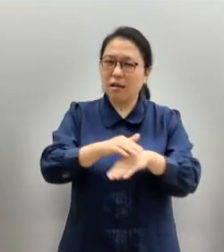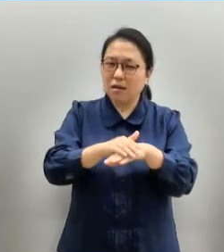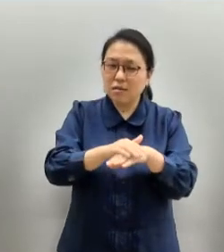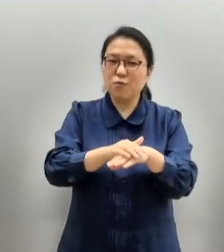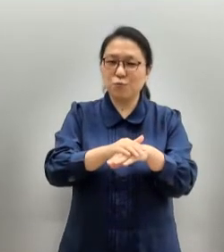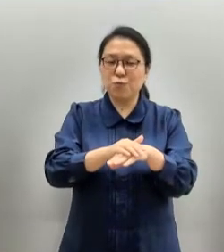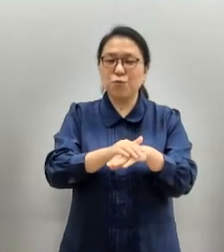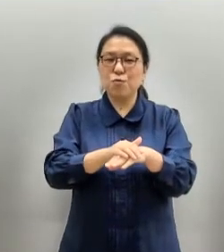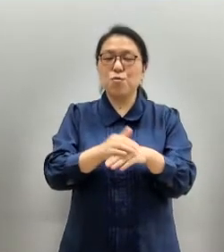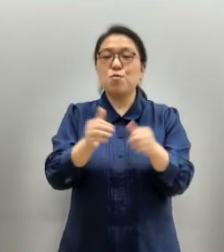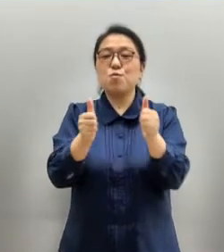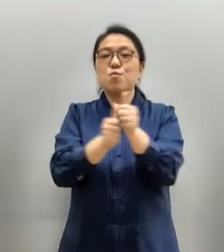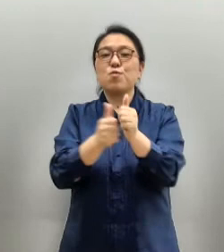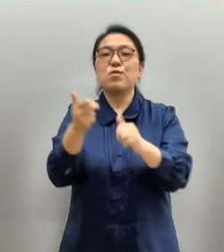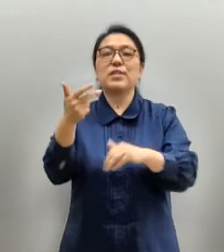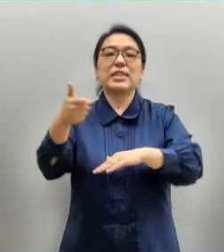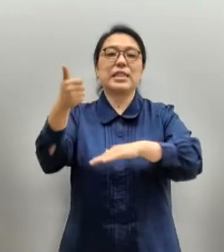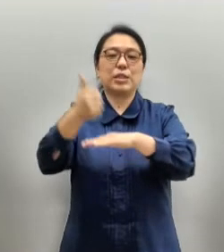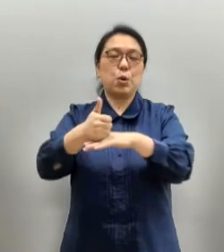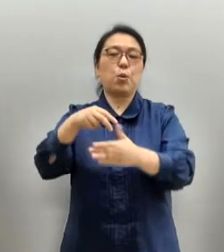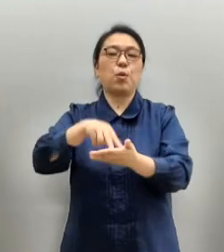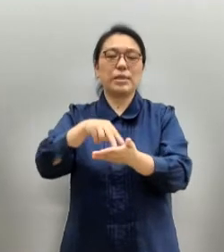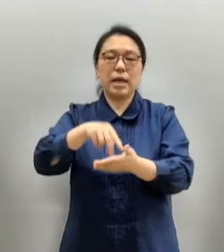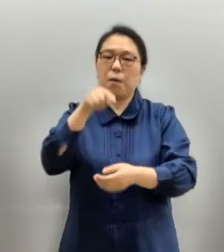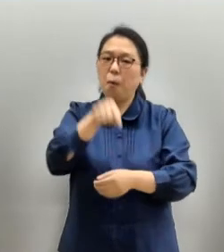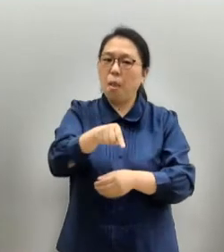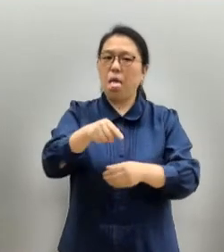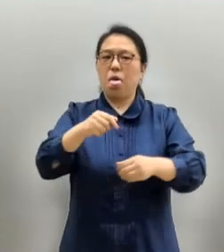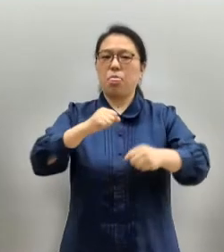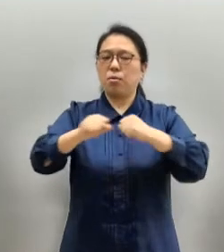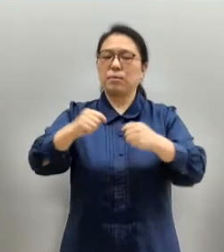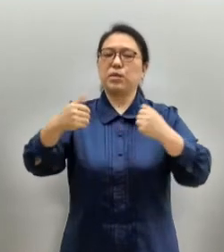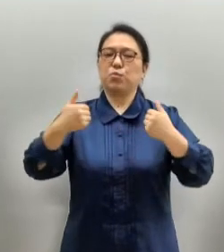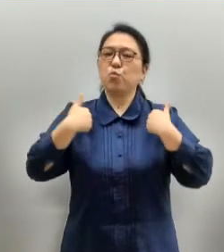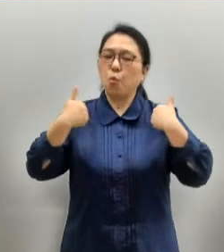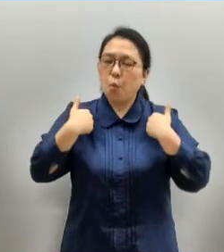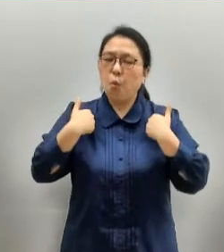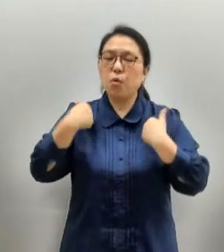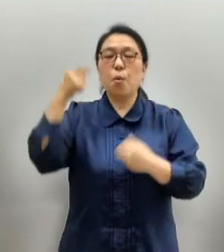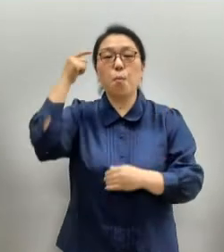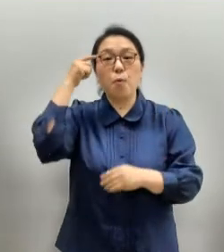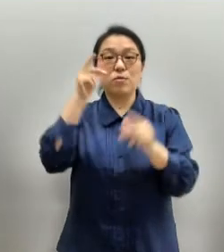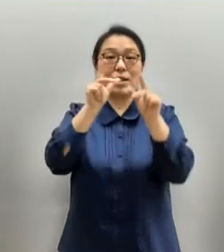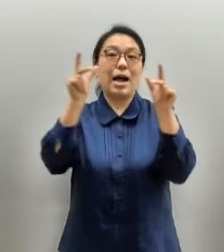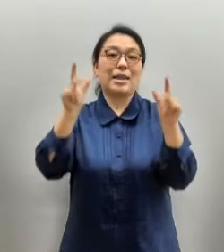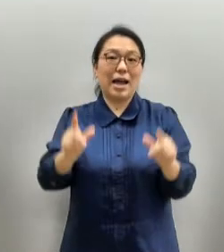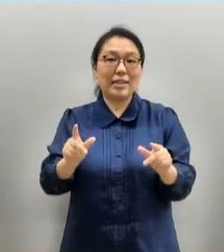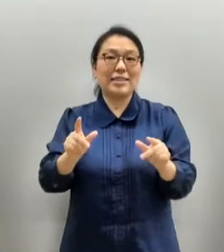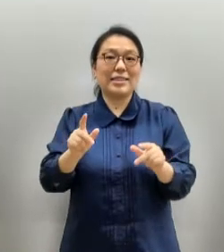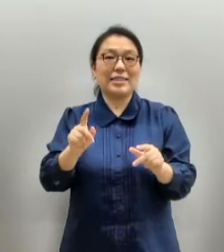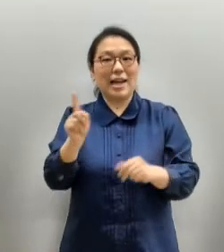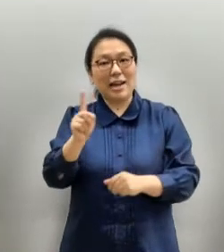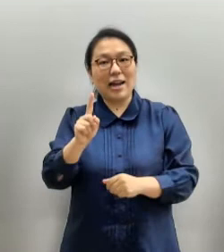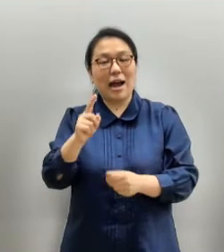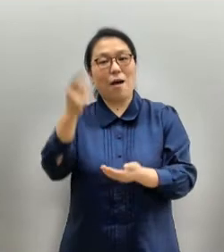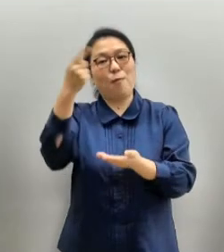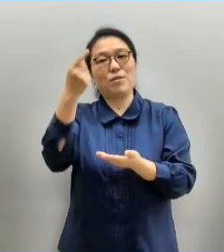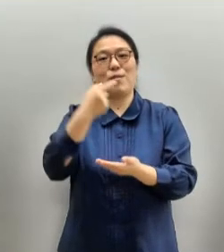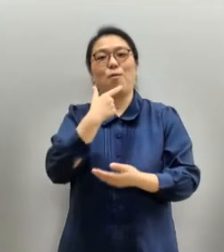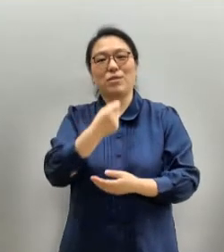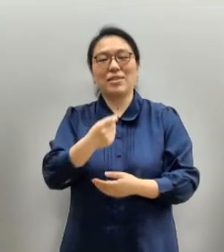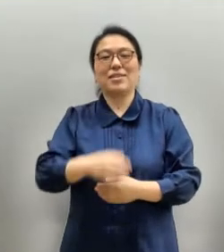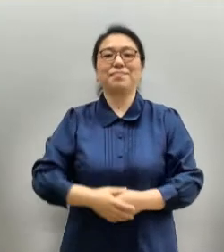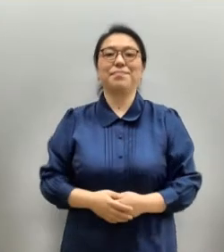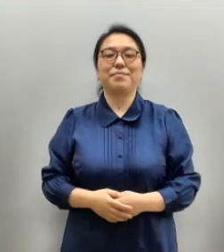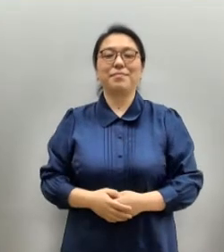を今後ですね、副市長として、市長と一緒に取り組んでいかなければいけないと思っている課題、分野について一言二言お教